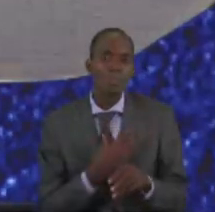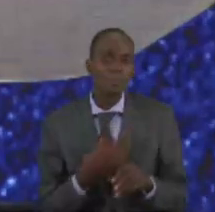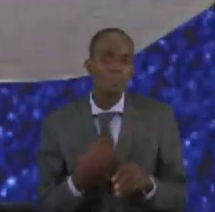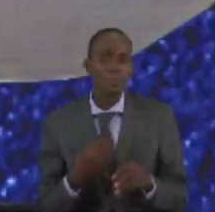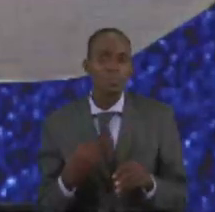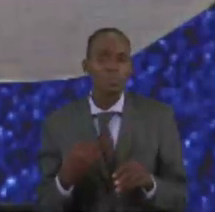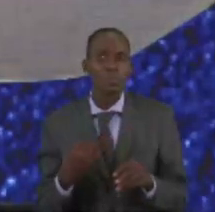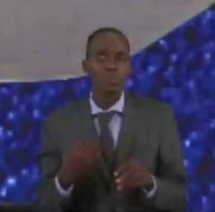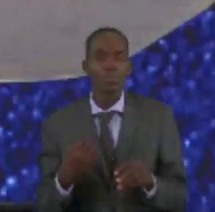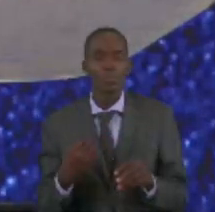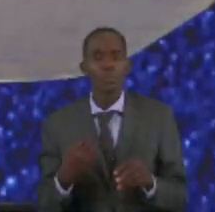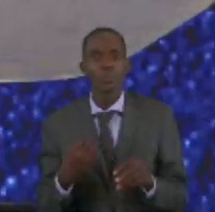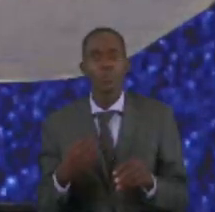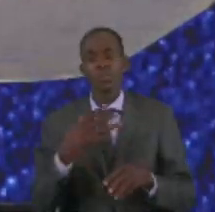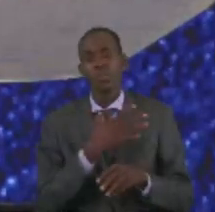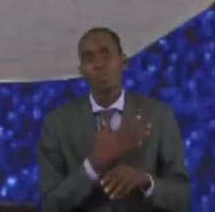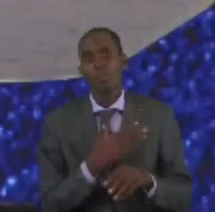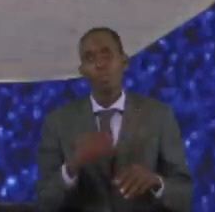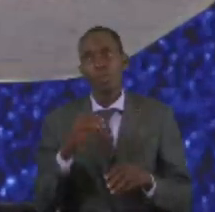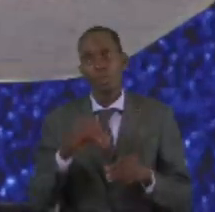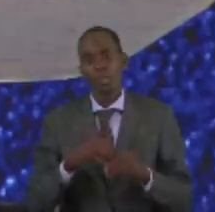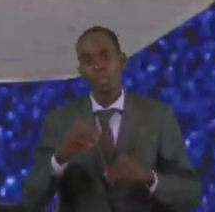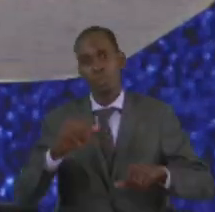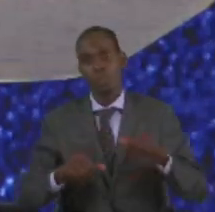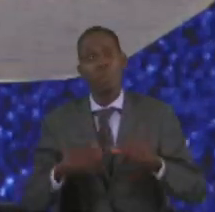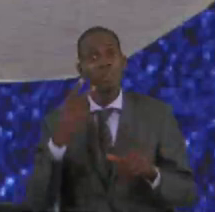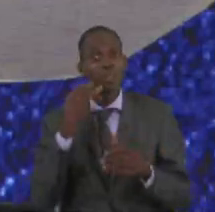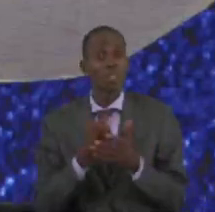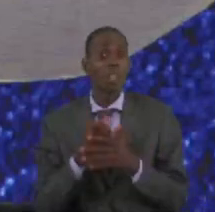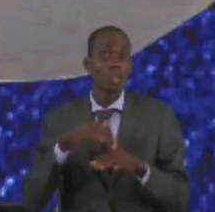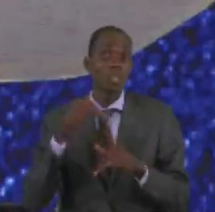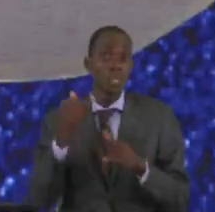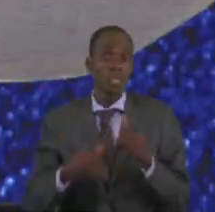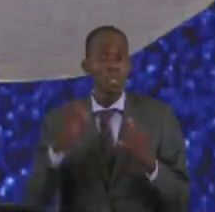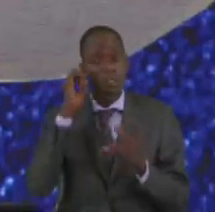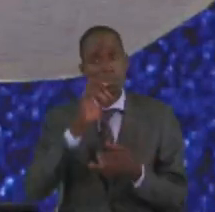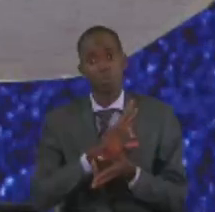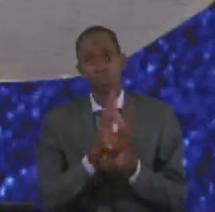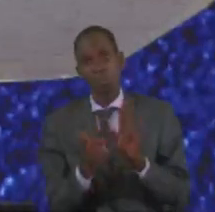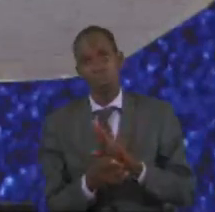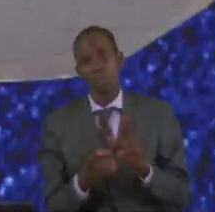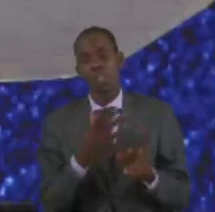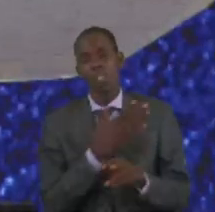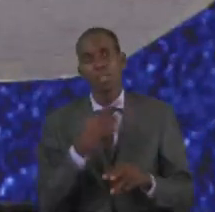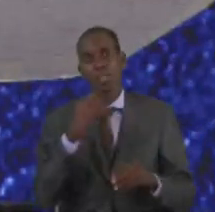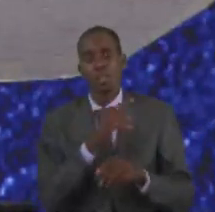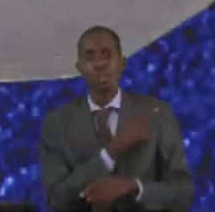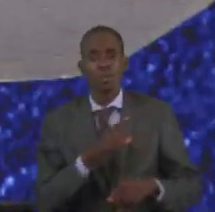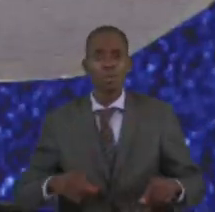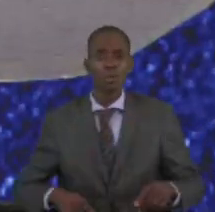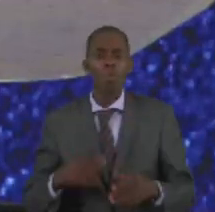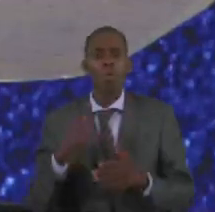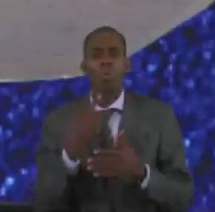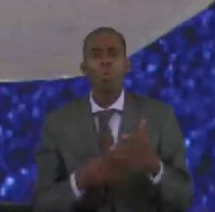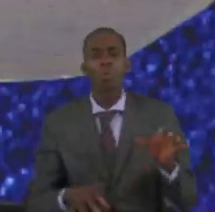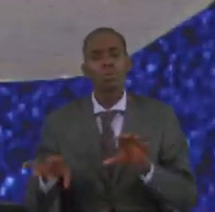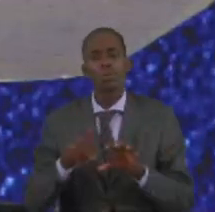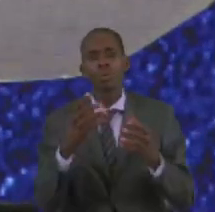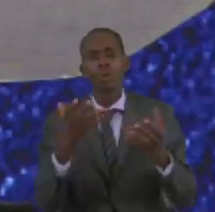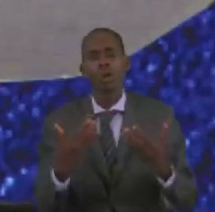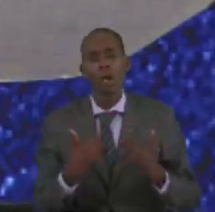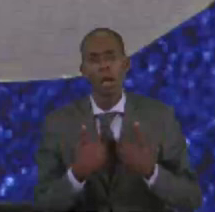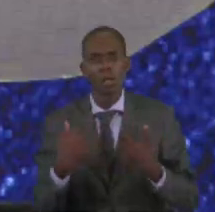obtenu miséricorde parce que j'agissais par ignorance dans l'incrédulité. Finalement, il s'était